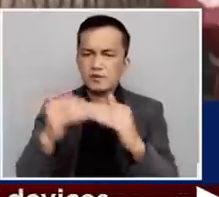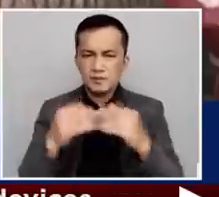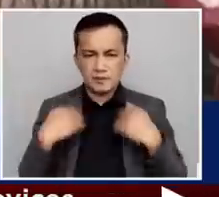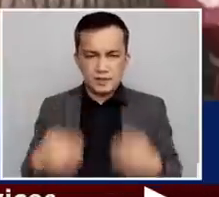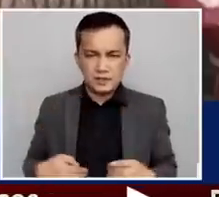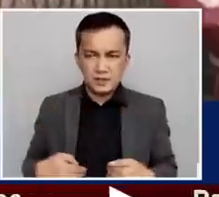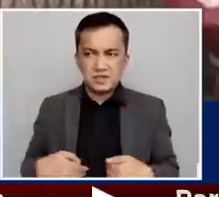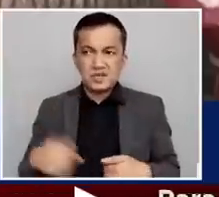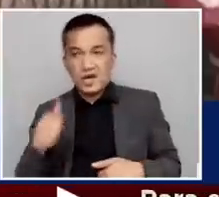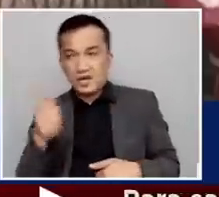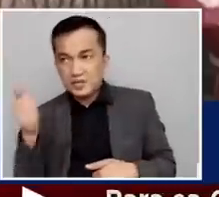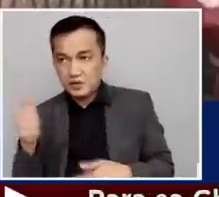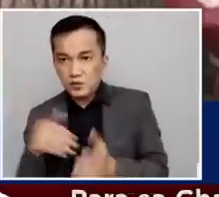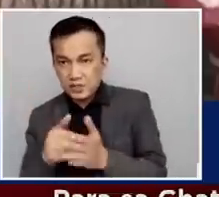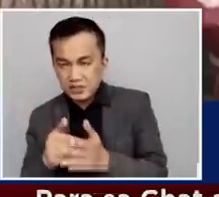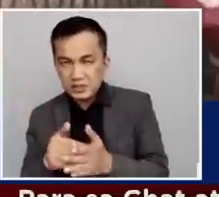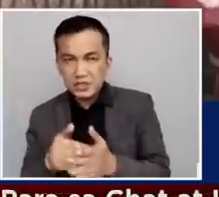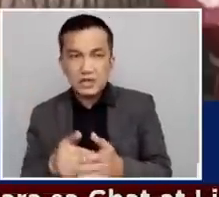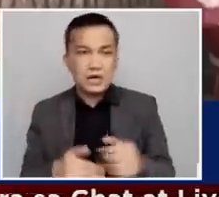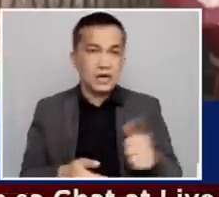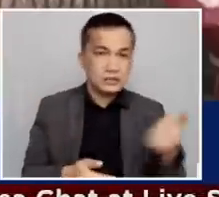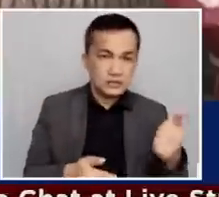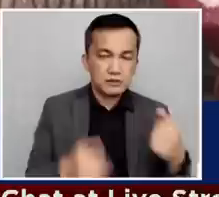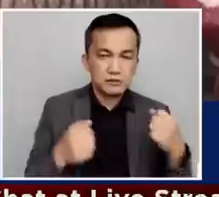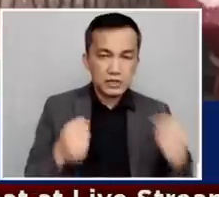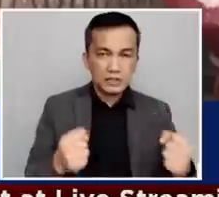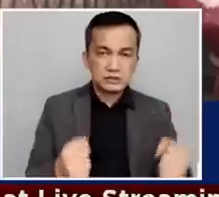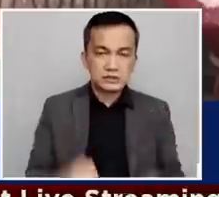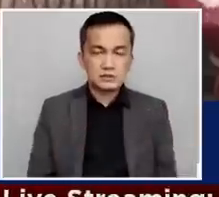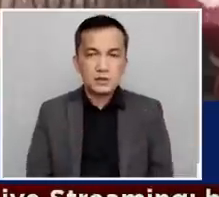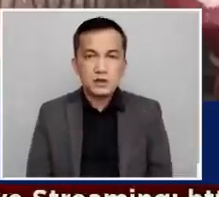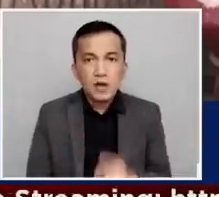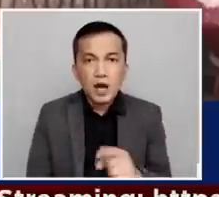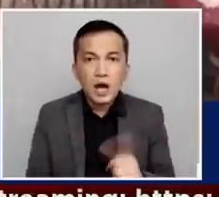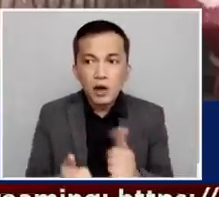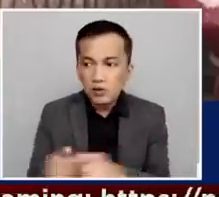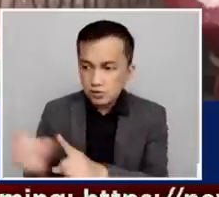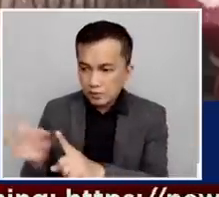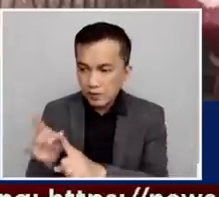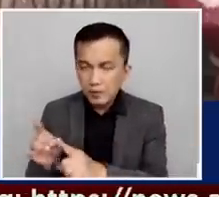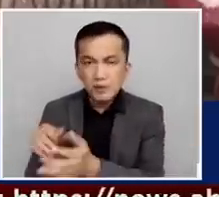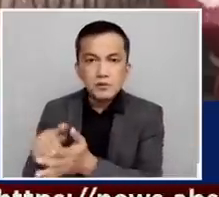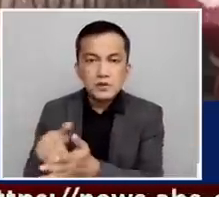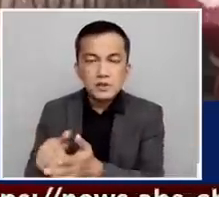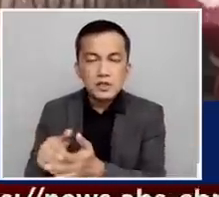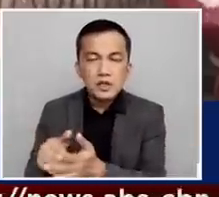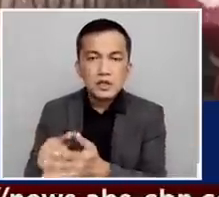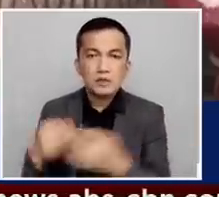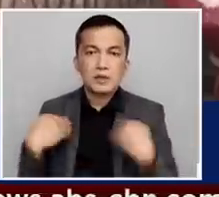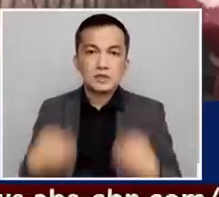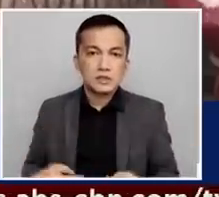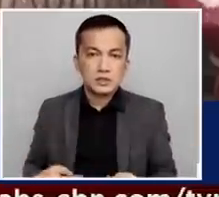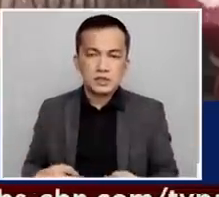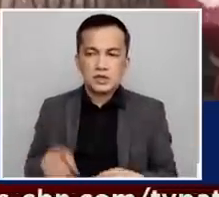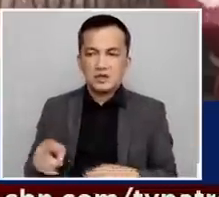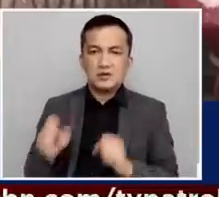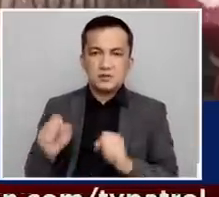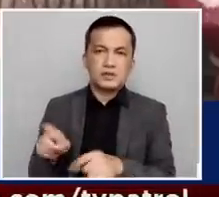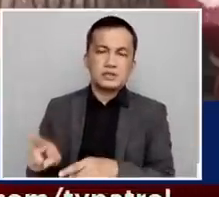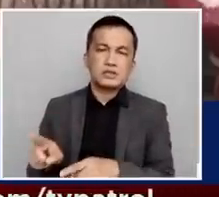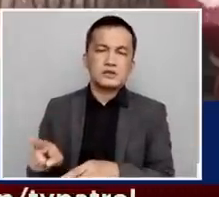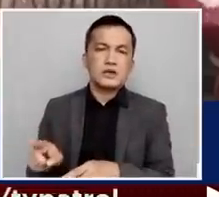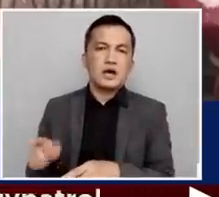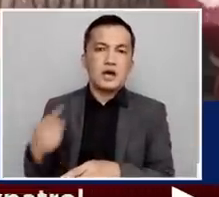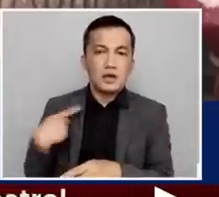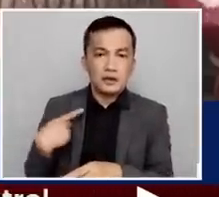resistensya, may mga malalakas. Kaya once kasi na paano na lang kung natamaan yung mababang resistensya. Kaya pwede talaga sila magkaroon ng